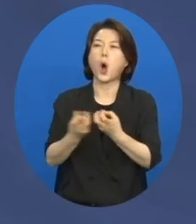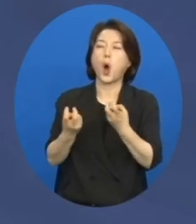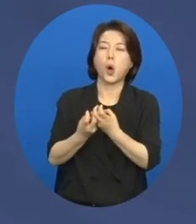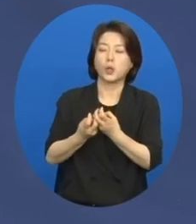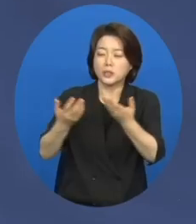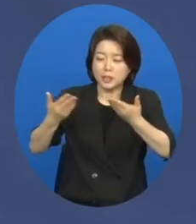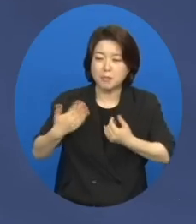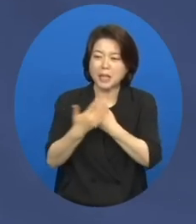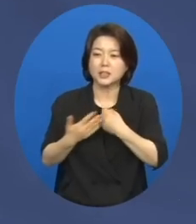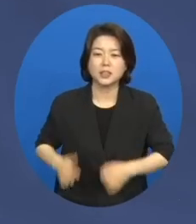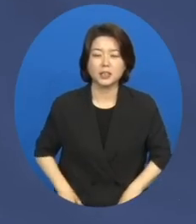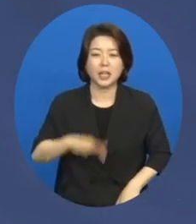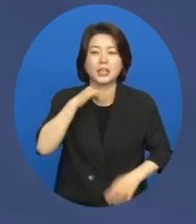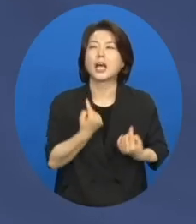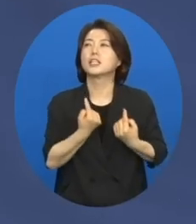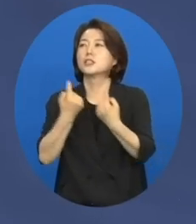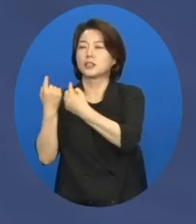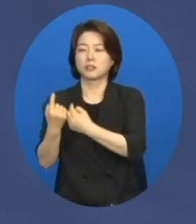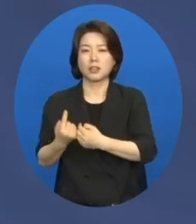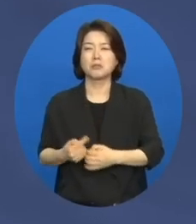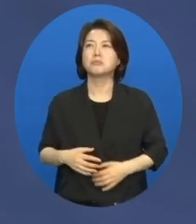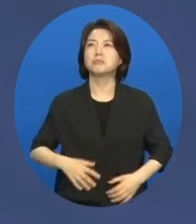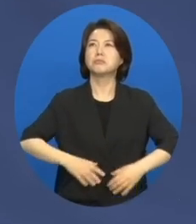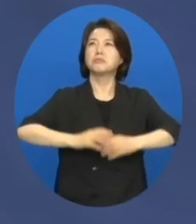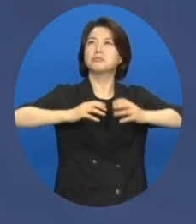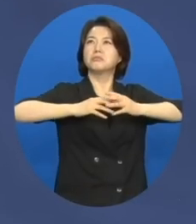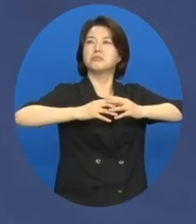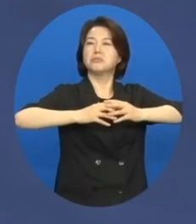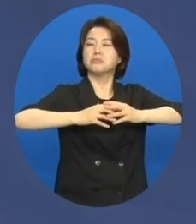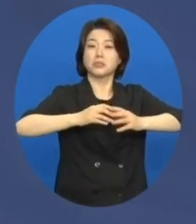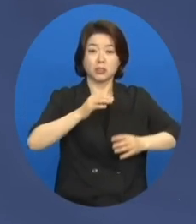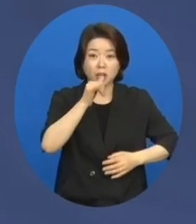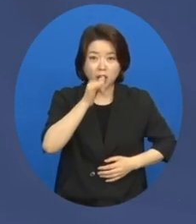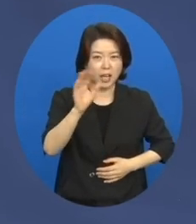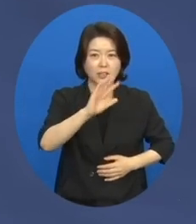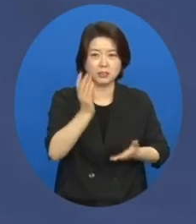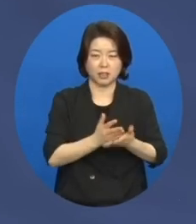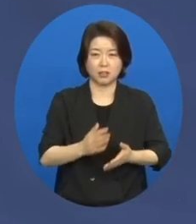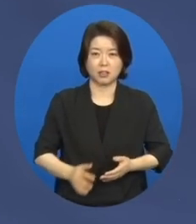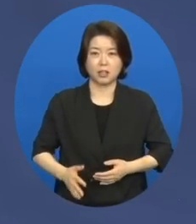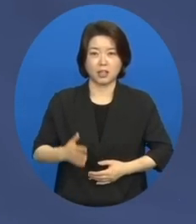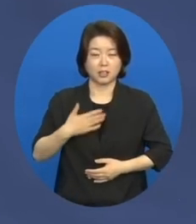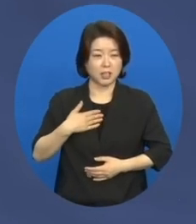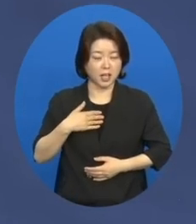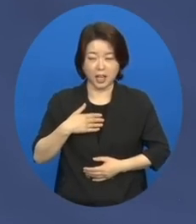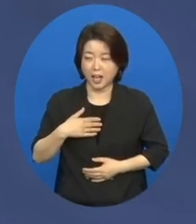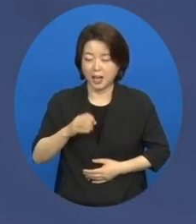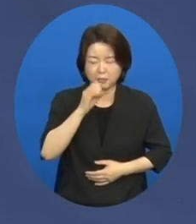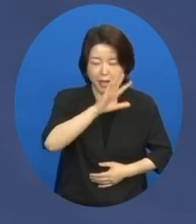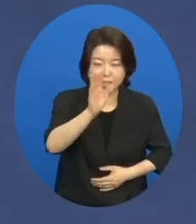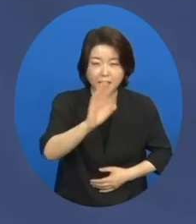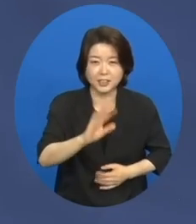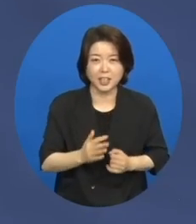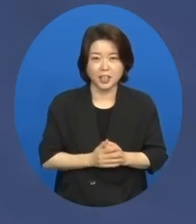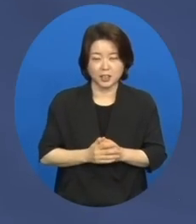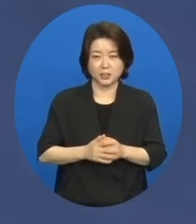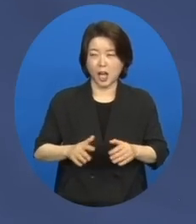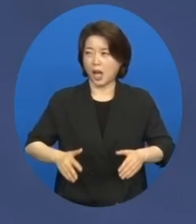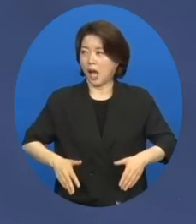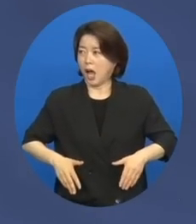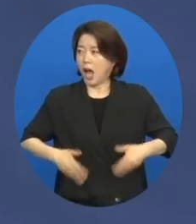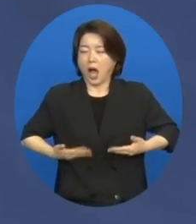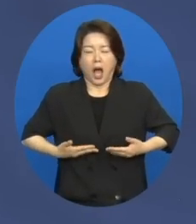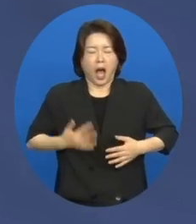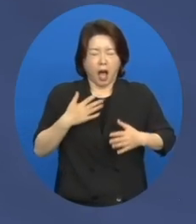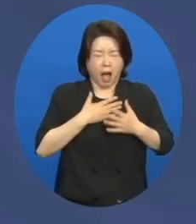살 먹었다고 지금 분위기를 자꾸 이래. 가만 있어. 이건 원래 하려고 하는 얘기가 아니었는데 제가 약간 좀 제가 흥분을 했나